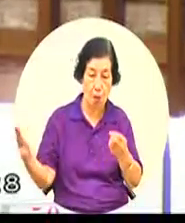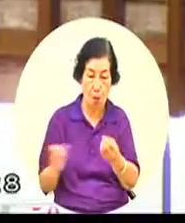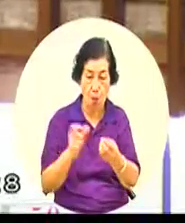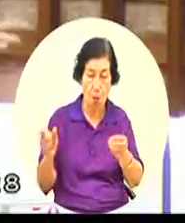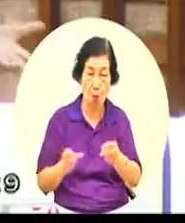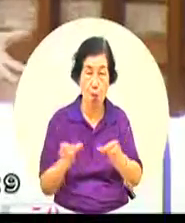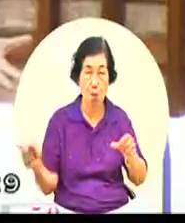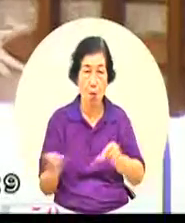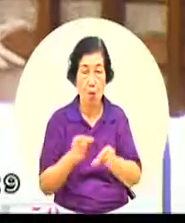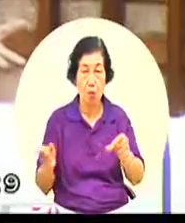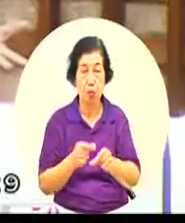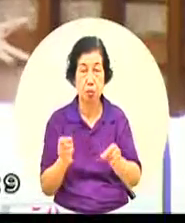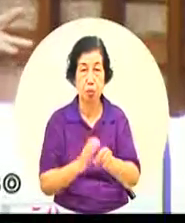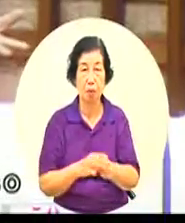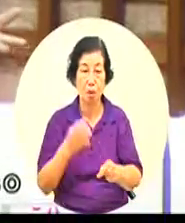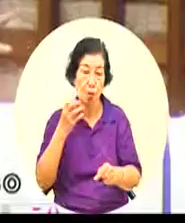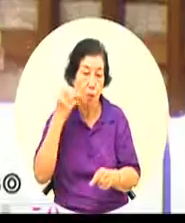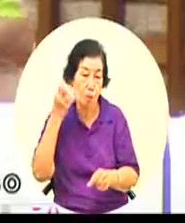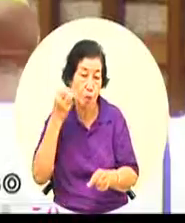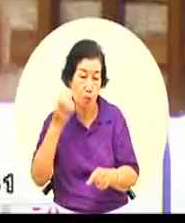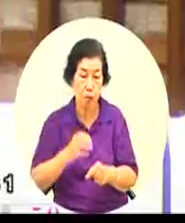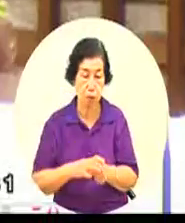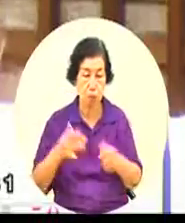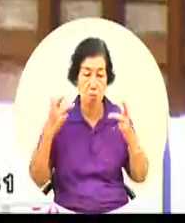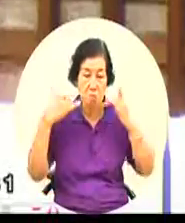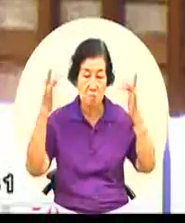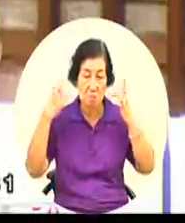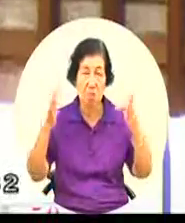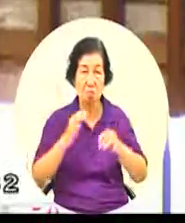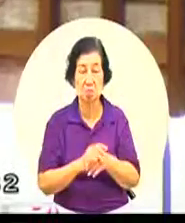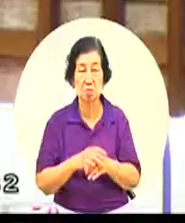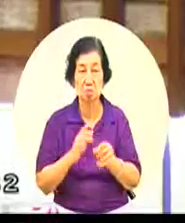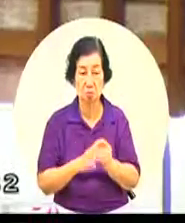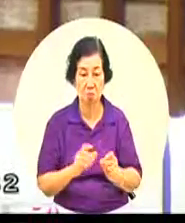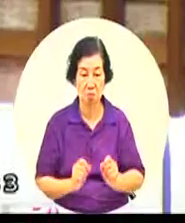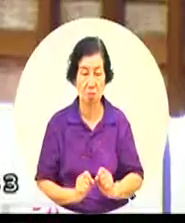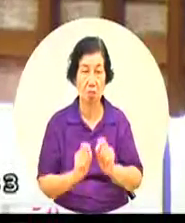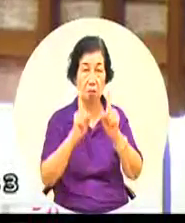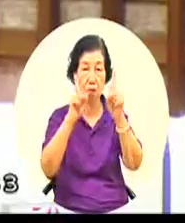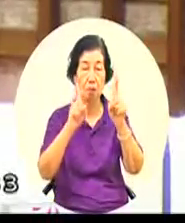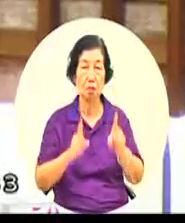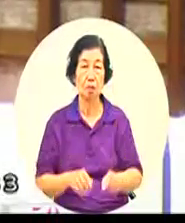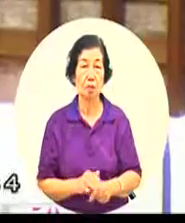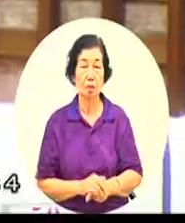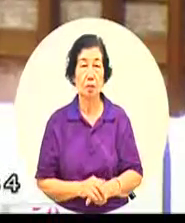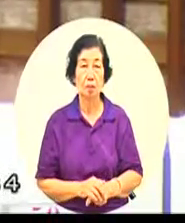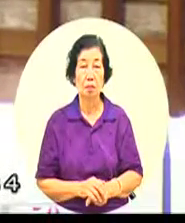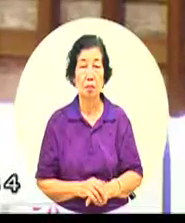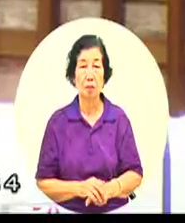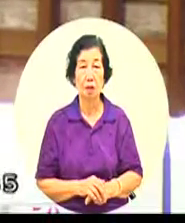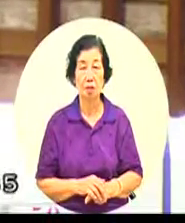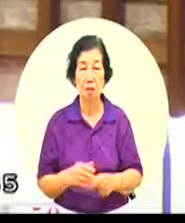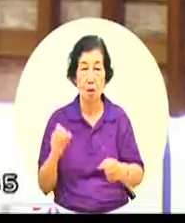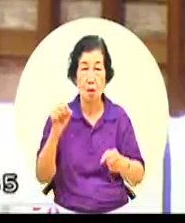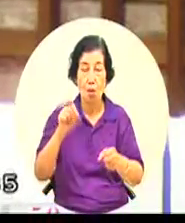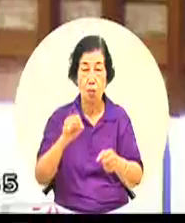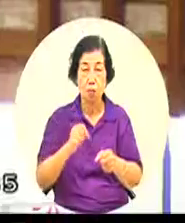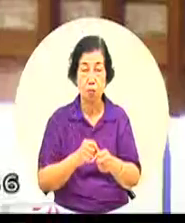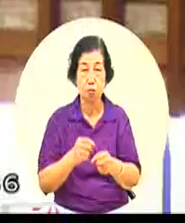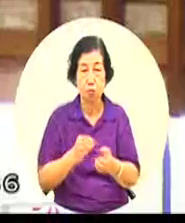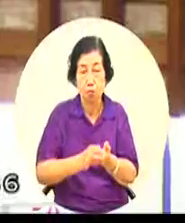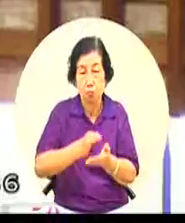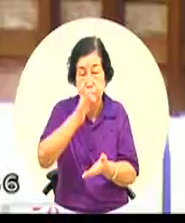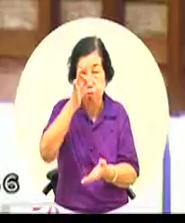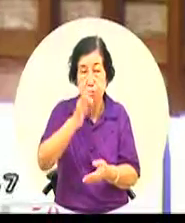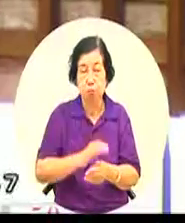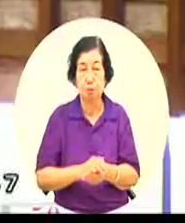些啊都没有啦，那物价当然就是会飙嘛哈、哦，当然是提高了。那教育局有没有去调查这些